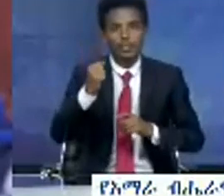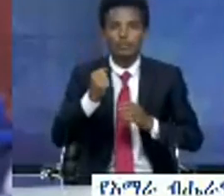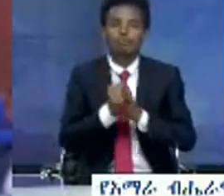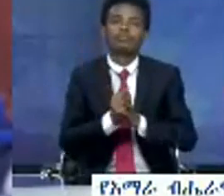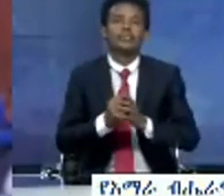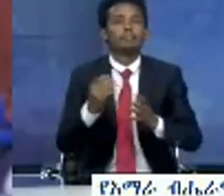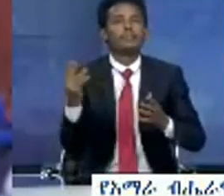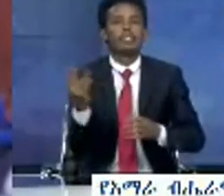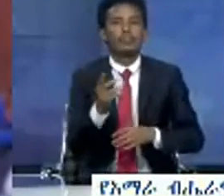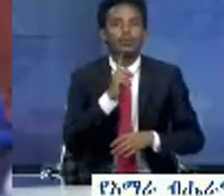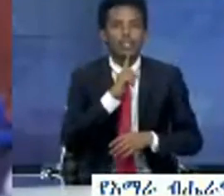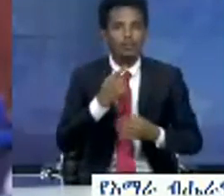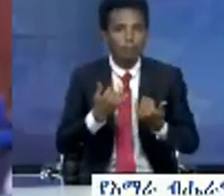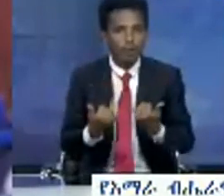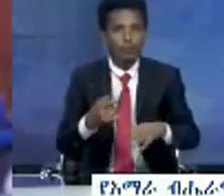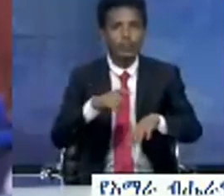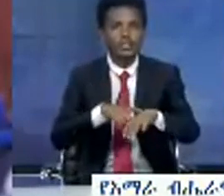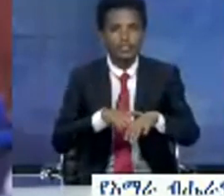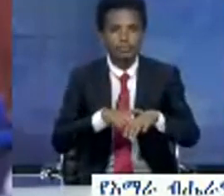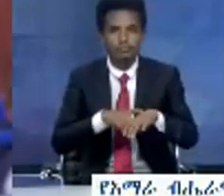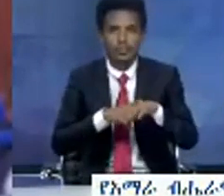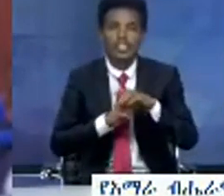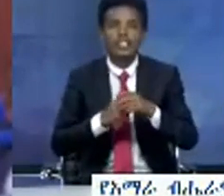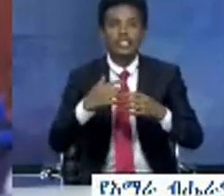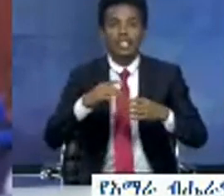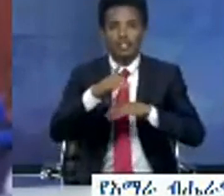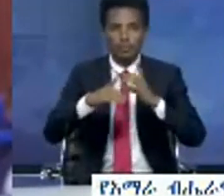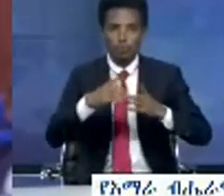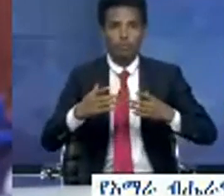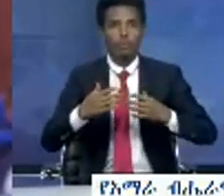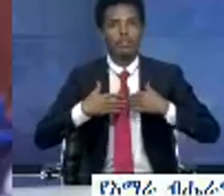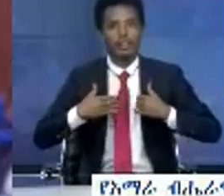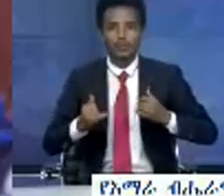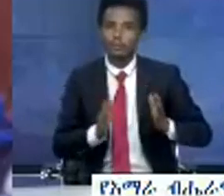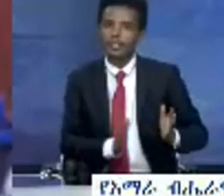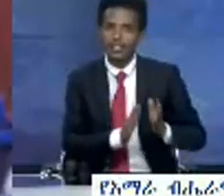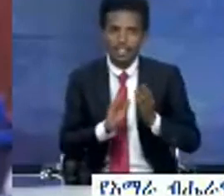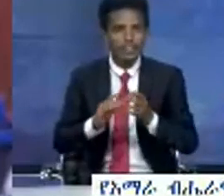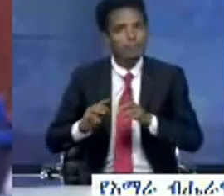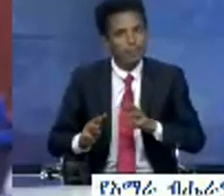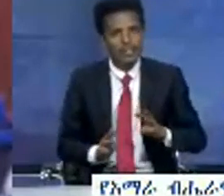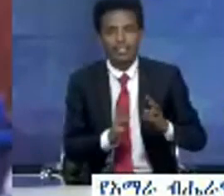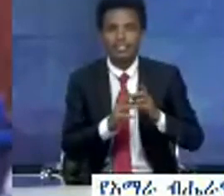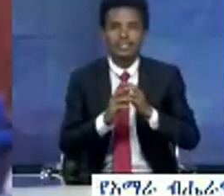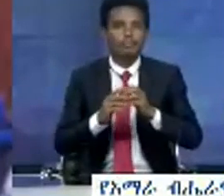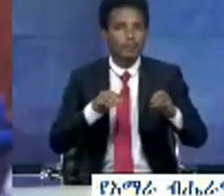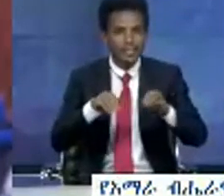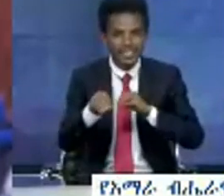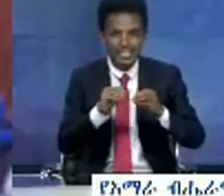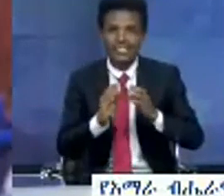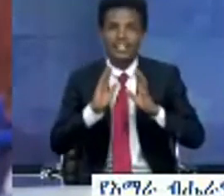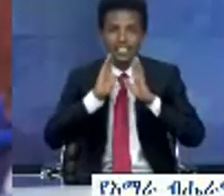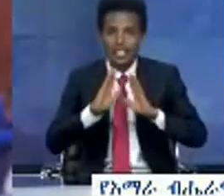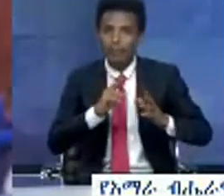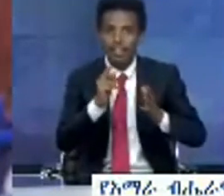ናቸው። ባሁን ወቅትም የክልል ወጣቶች በተደራጀ መንገድ በመንቀሳቀስ ለሰላምና ለህግ